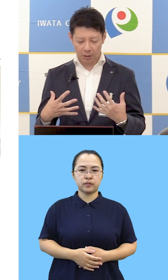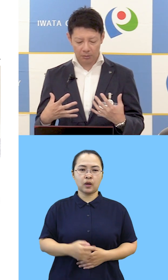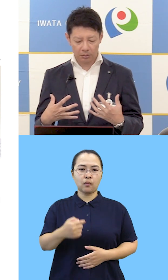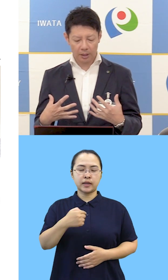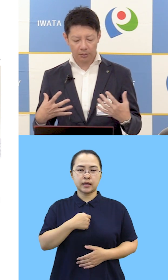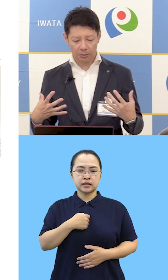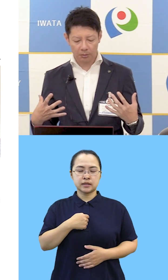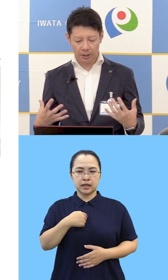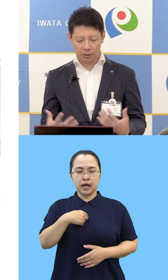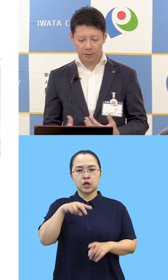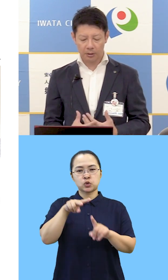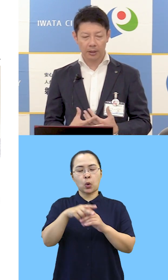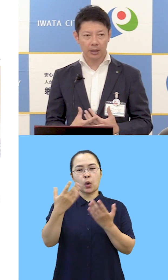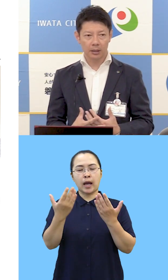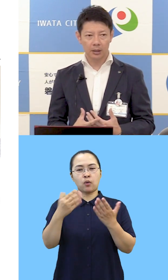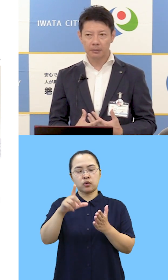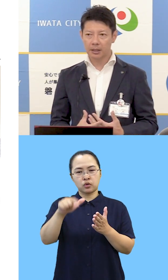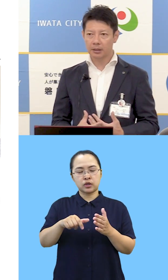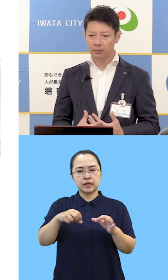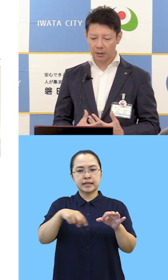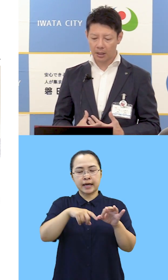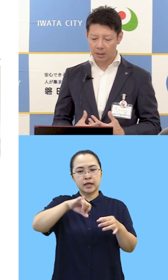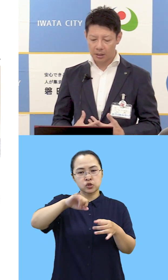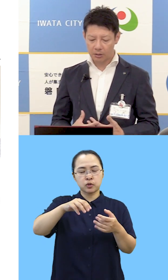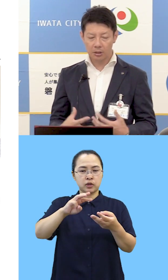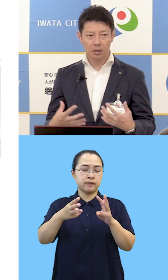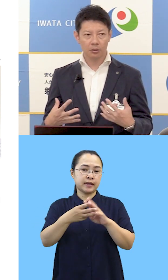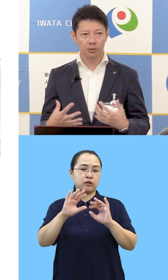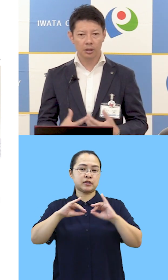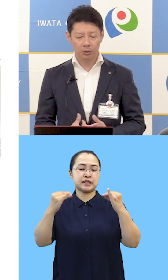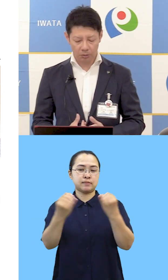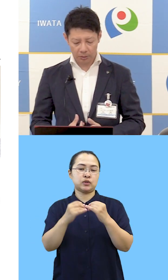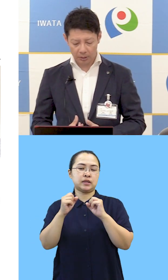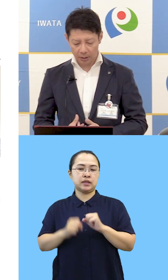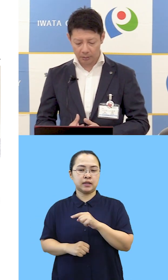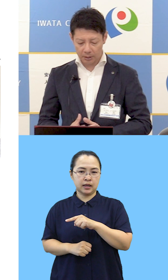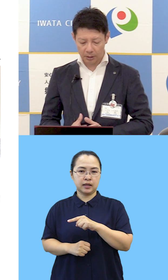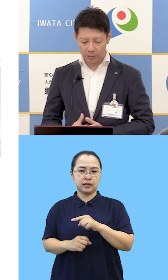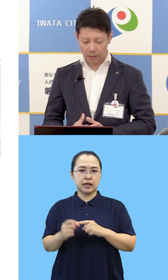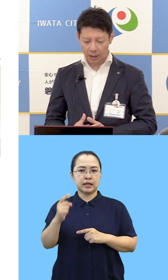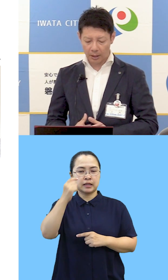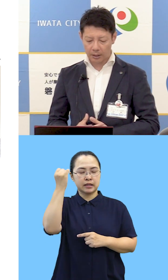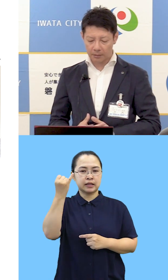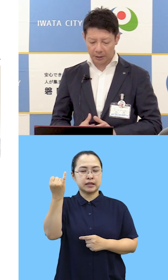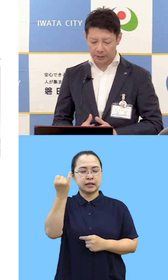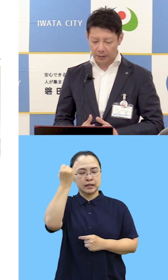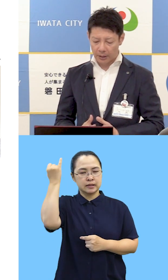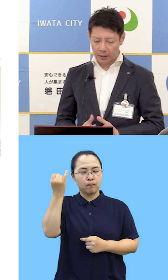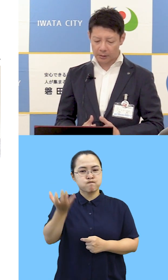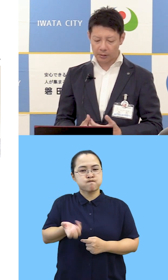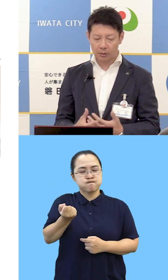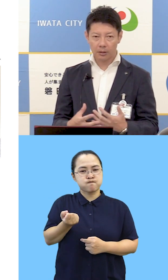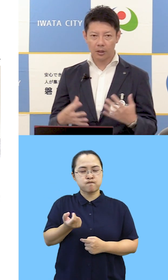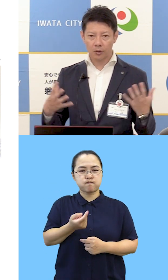私小学校ぐらいの頃はジュビロ磐田にいましたので、非常に印象としても残っている選手であります